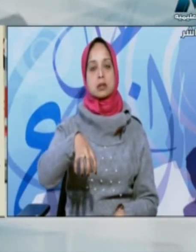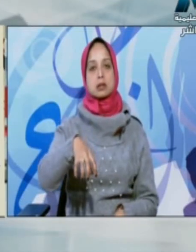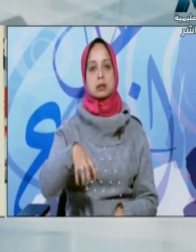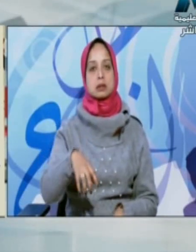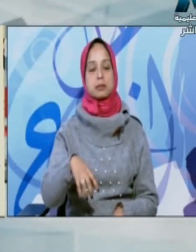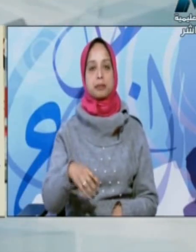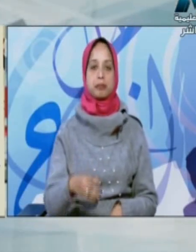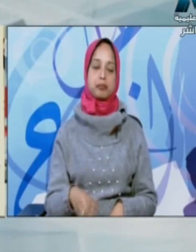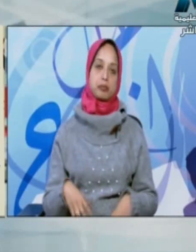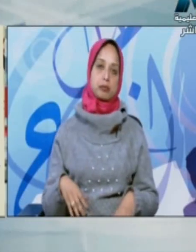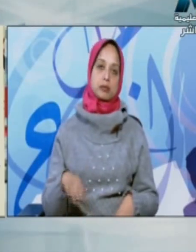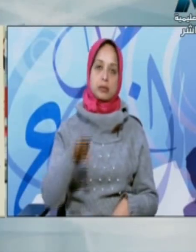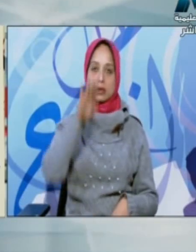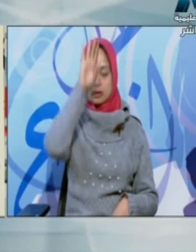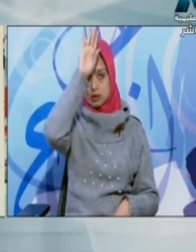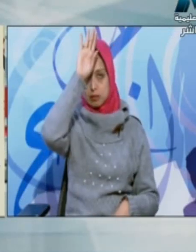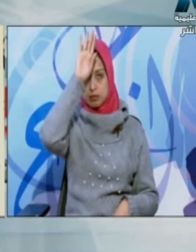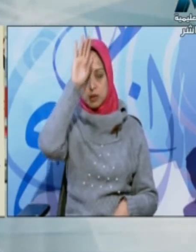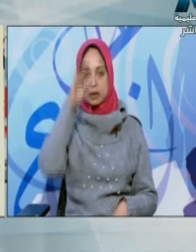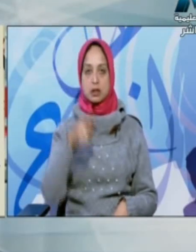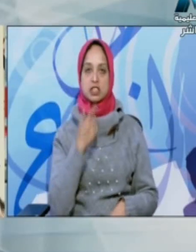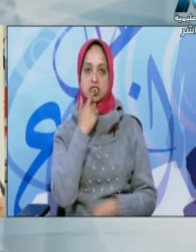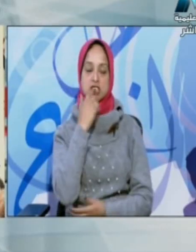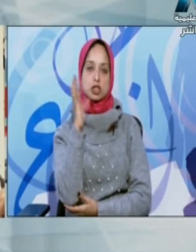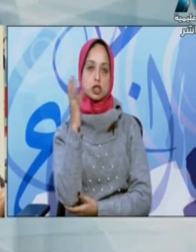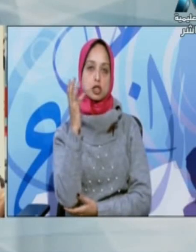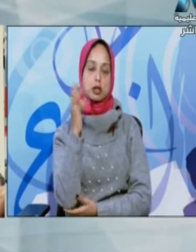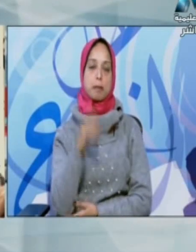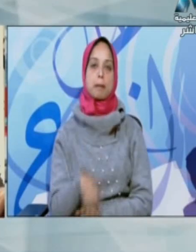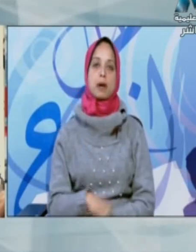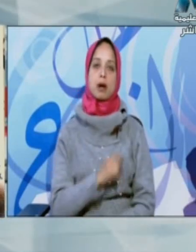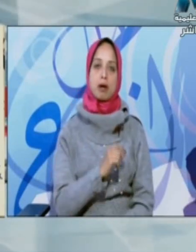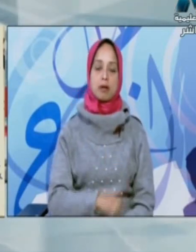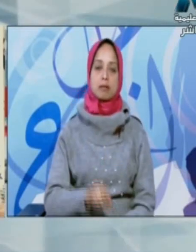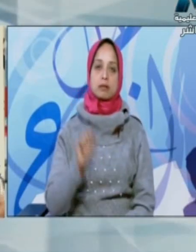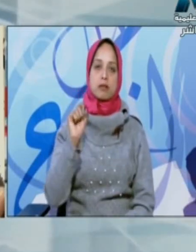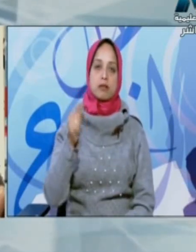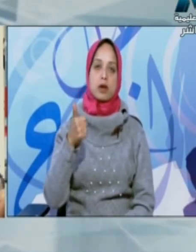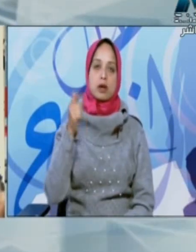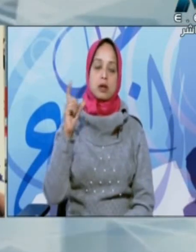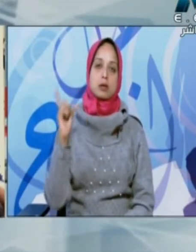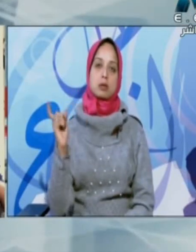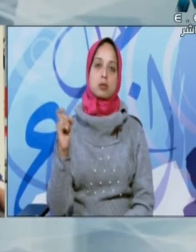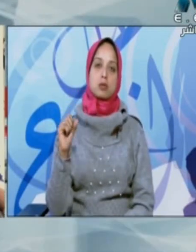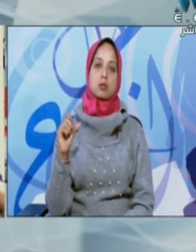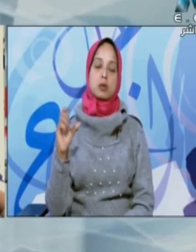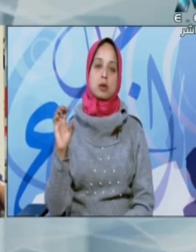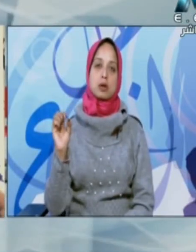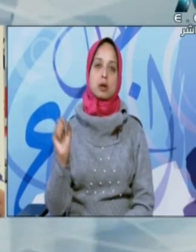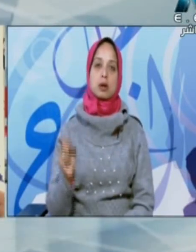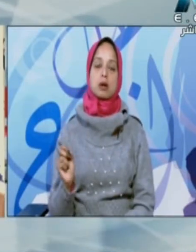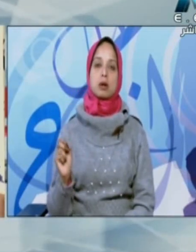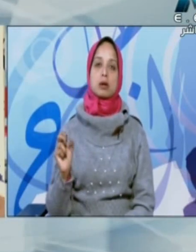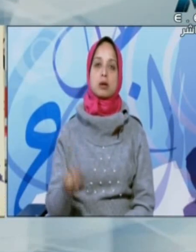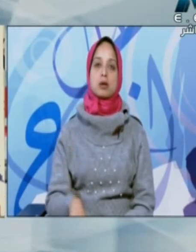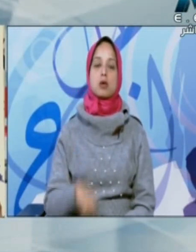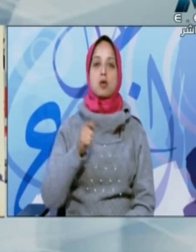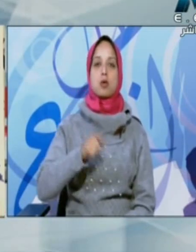بتولي الملك الشاب فاروق عرش البلاد. أربعة،